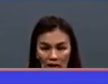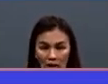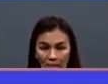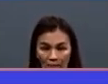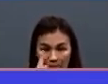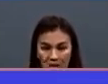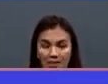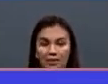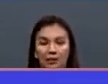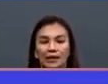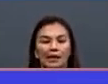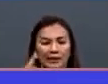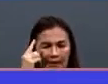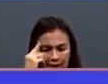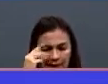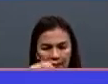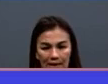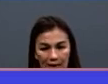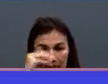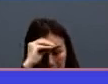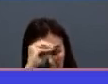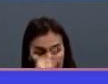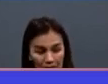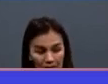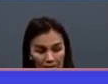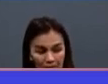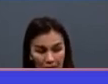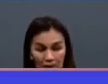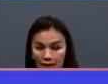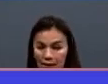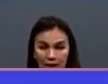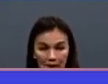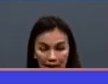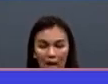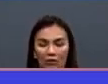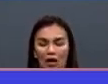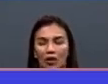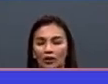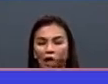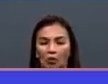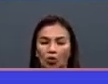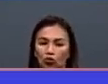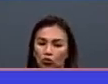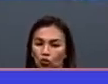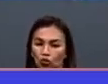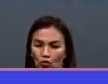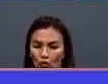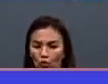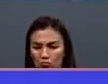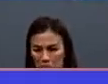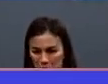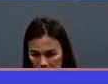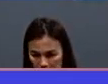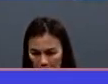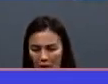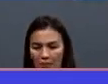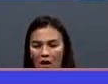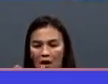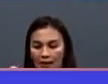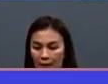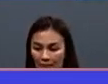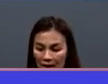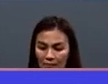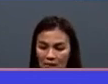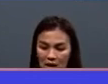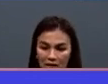เศรษฐกิจของประเทศเนี่ยให้ไปสู่อุตสาหกรรมไฮเทคค่ะที่ถือว่าเป็นอุตสาหกรรมนึงนะคะที่มีมูลค่าสูงมากๆนะ